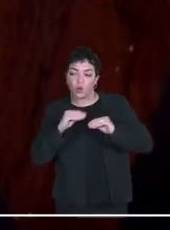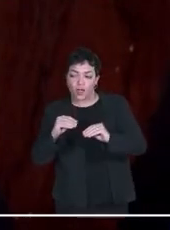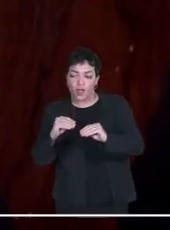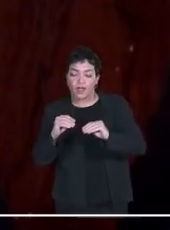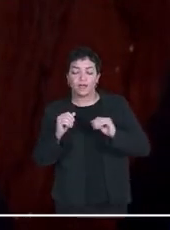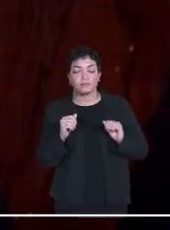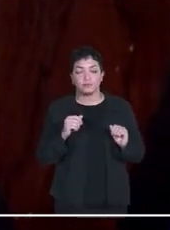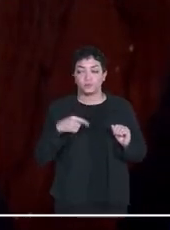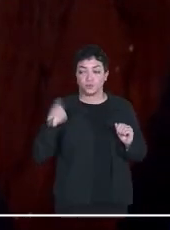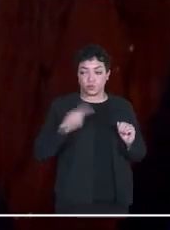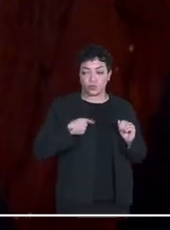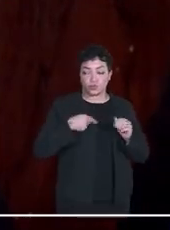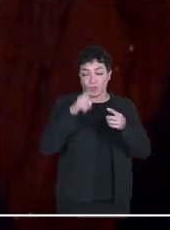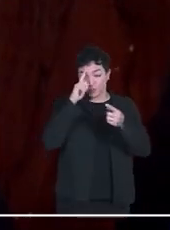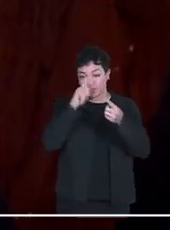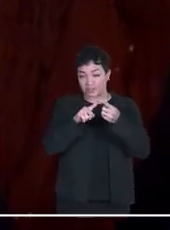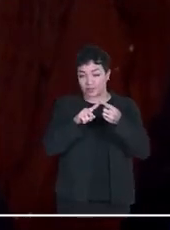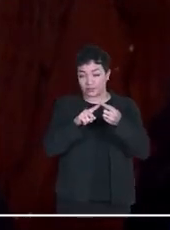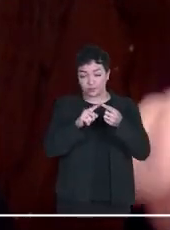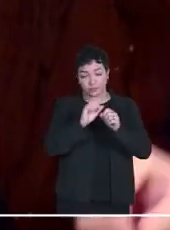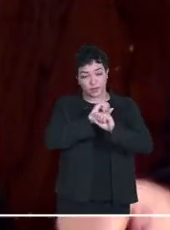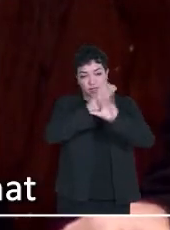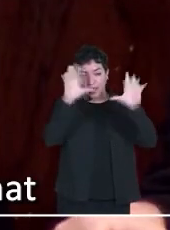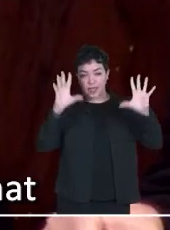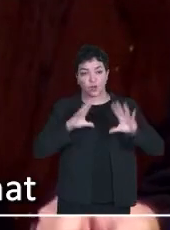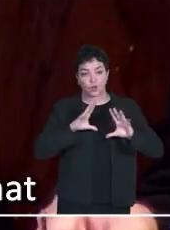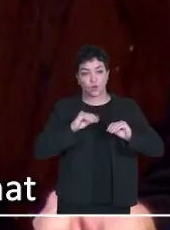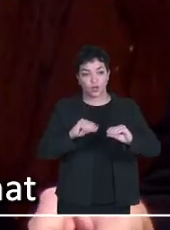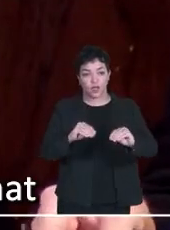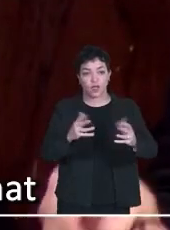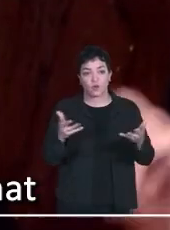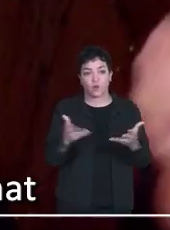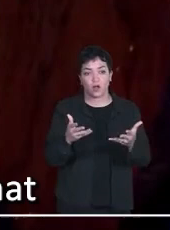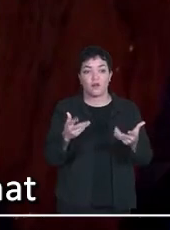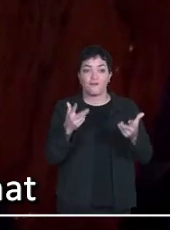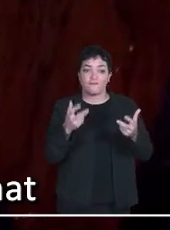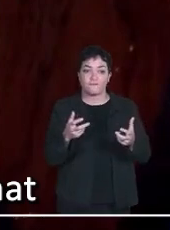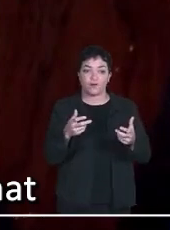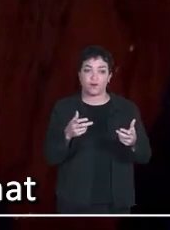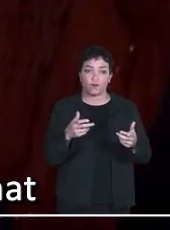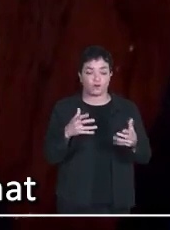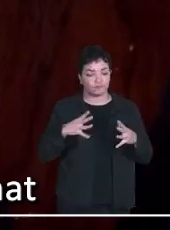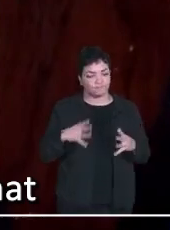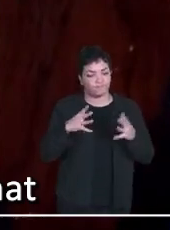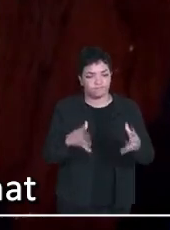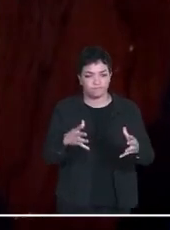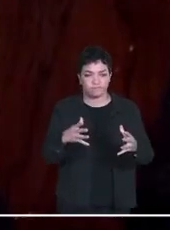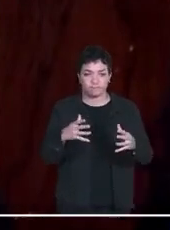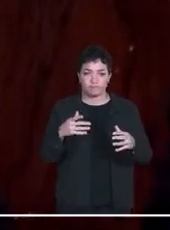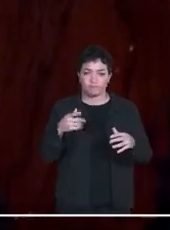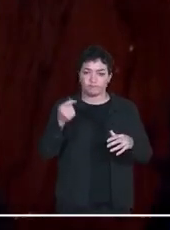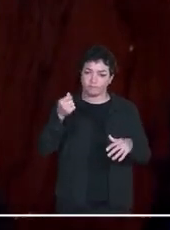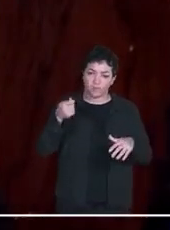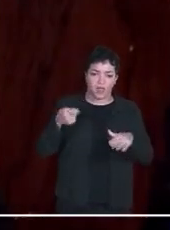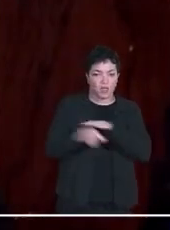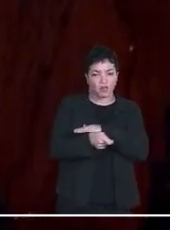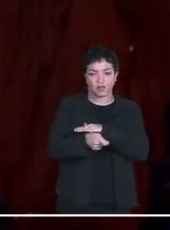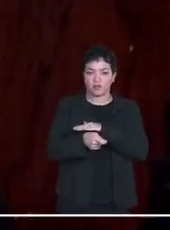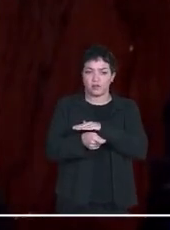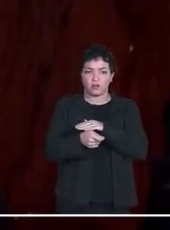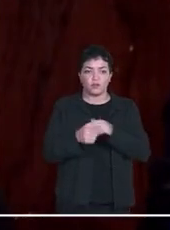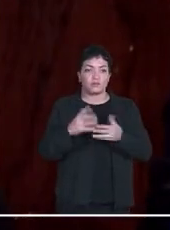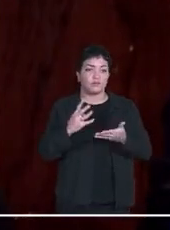notre objectif de manière concrète est clairement d'aboutir à une mobilisation de financement climat dans nos projets de